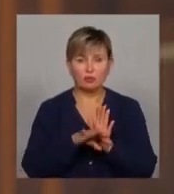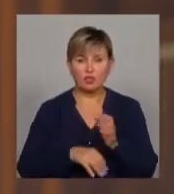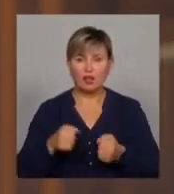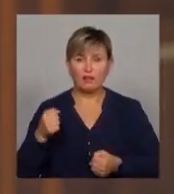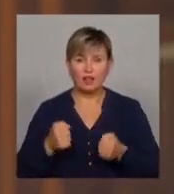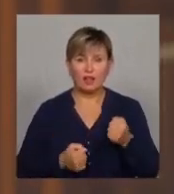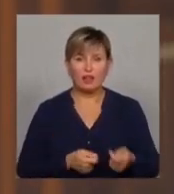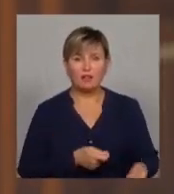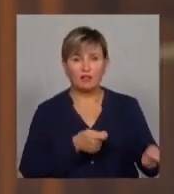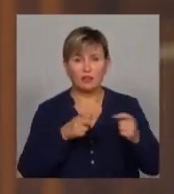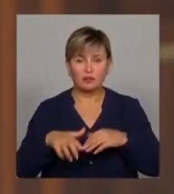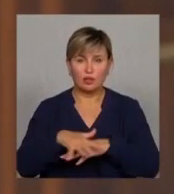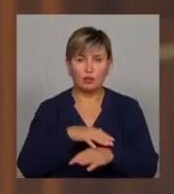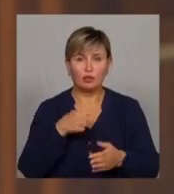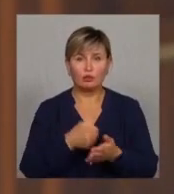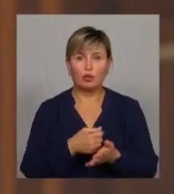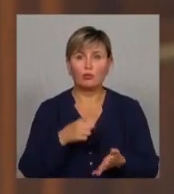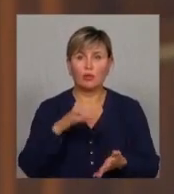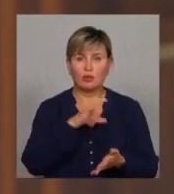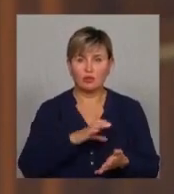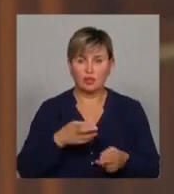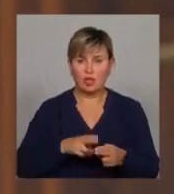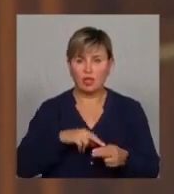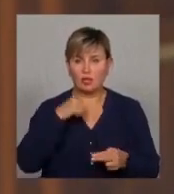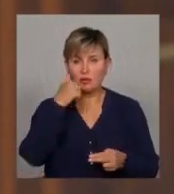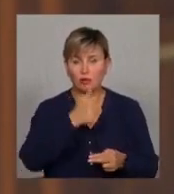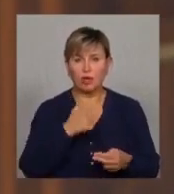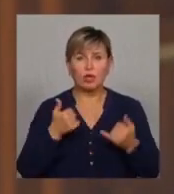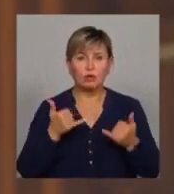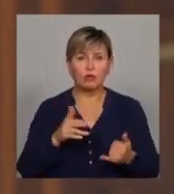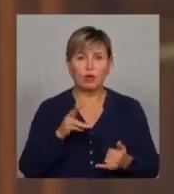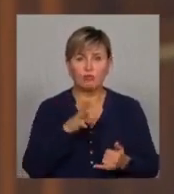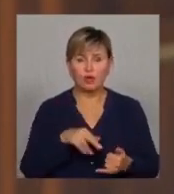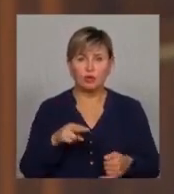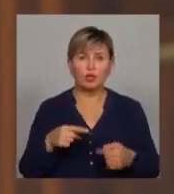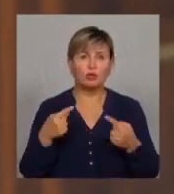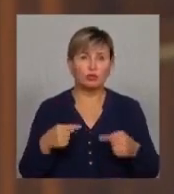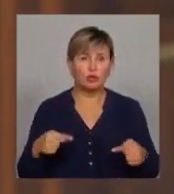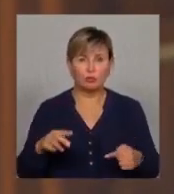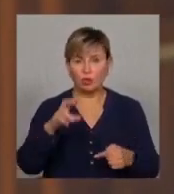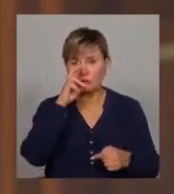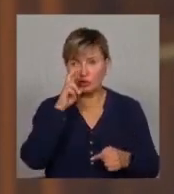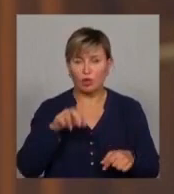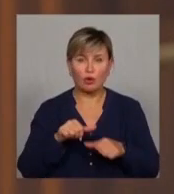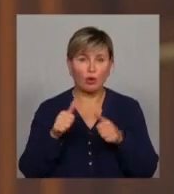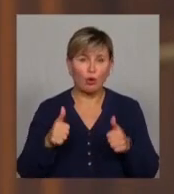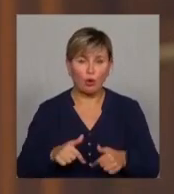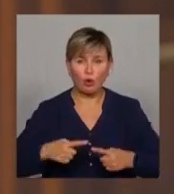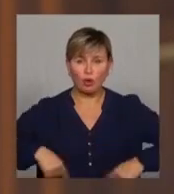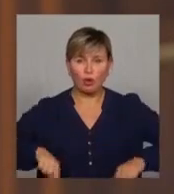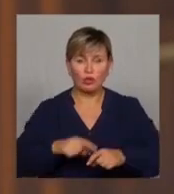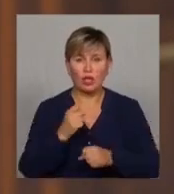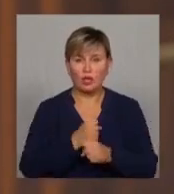автомобилей, везенных в страну до 1 сентября текущего года. На сегодня МВД и другими государственными органами разрабатываются способы